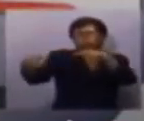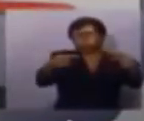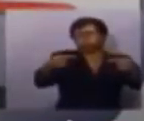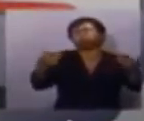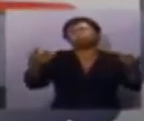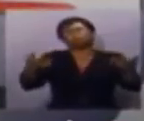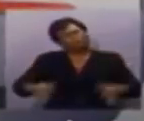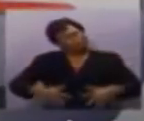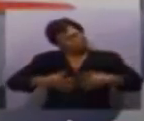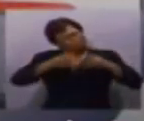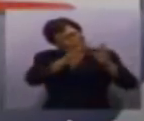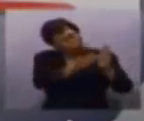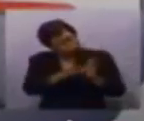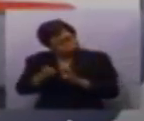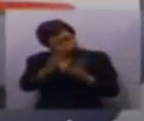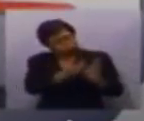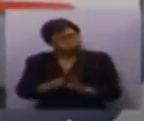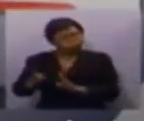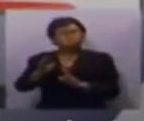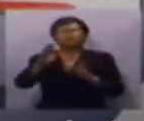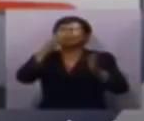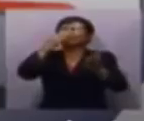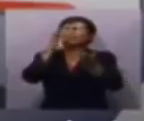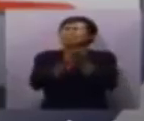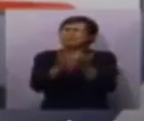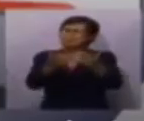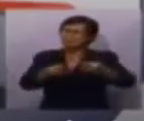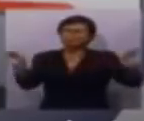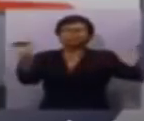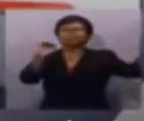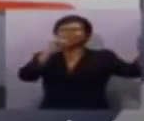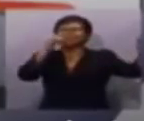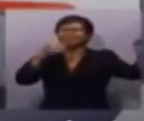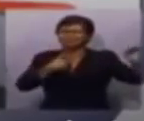dia berjalan dengan teratur dan tidak ada insiden yang tidak diingini.